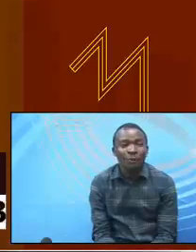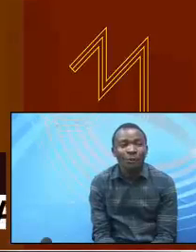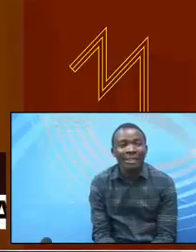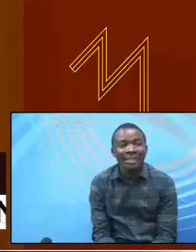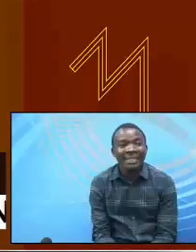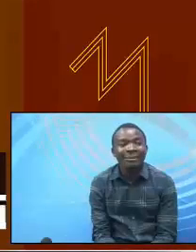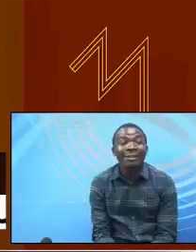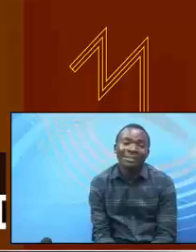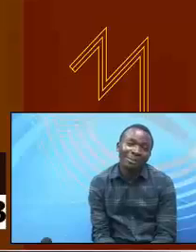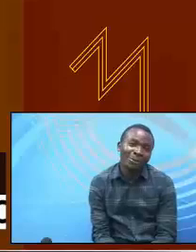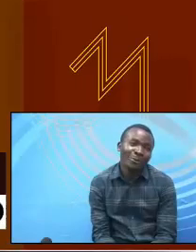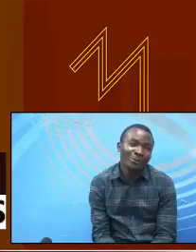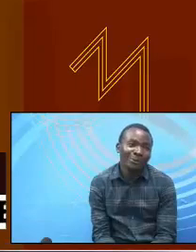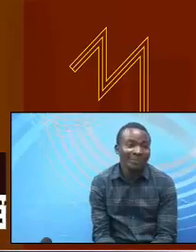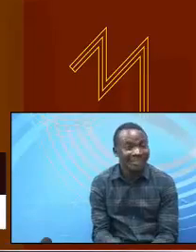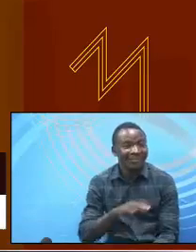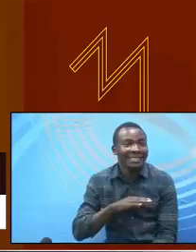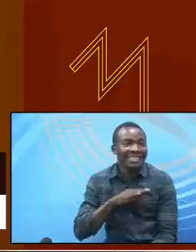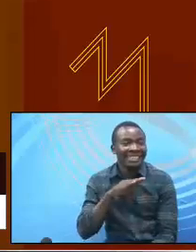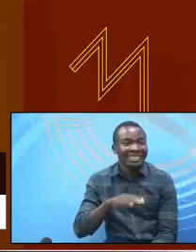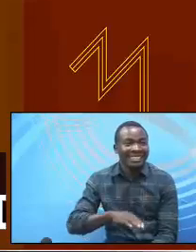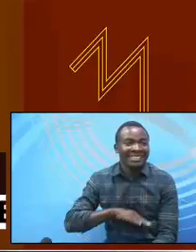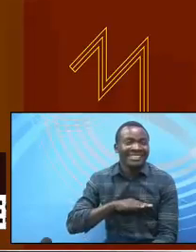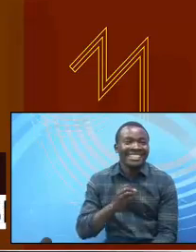mfite umugore n'abana batatu